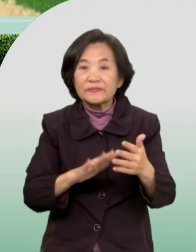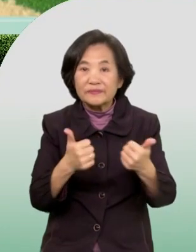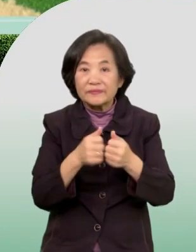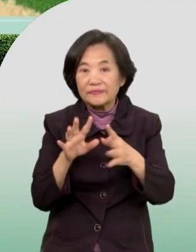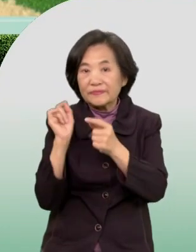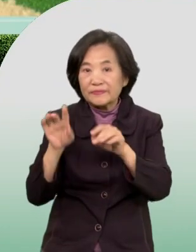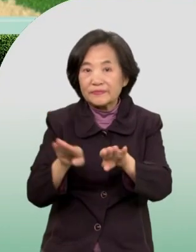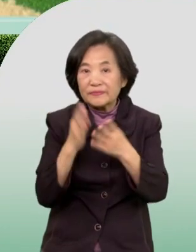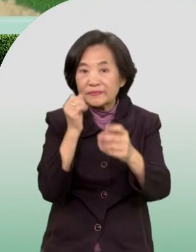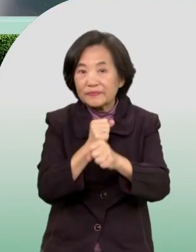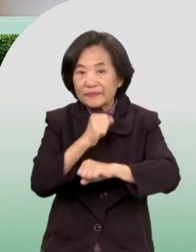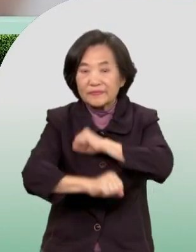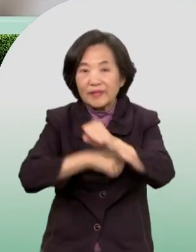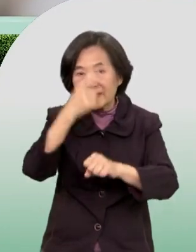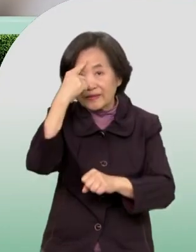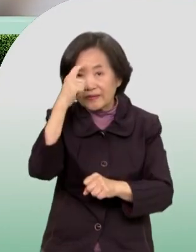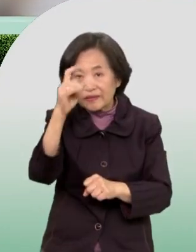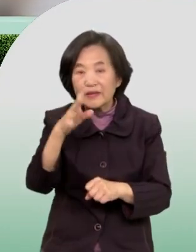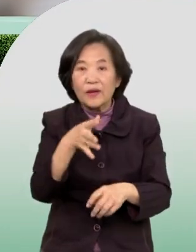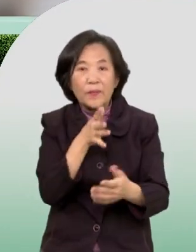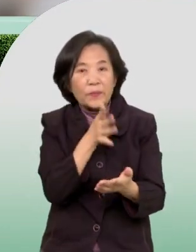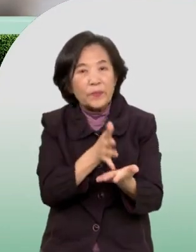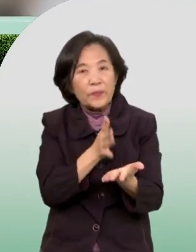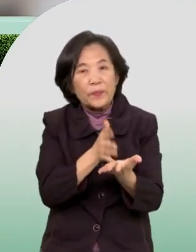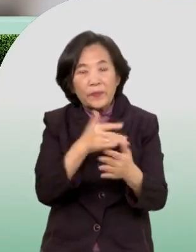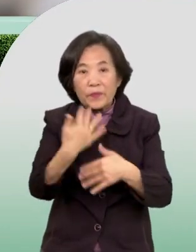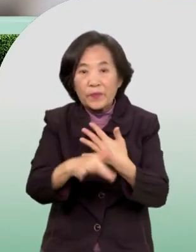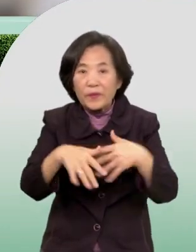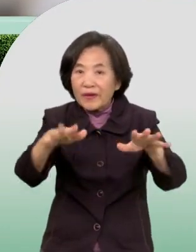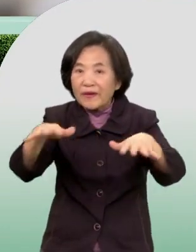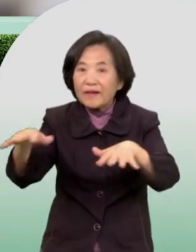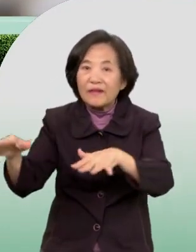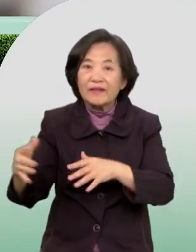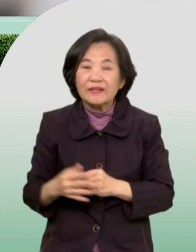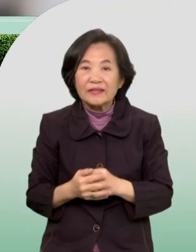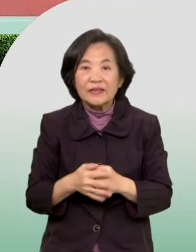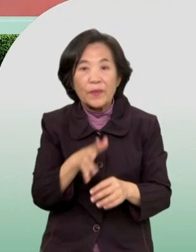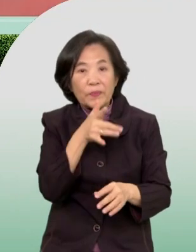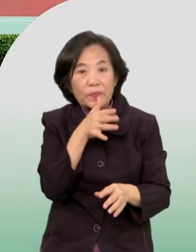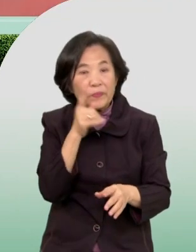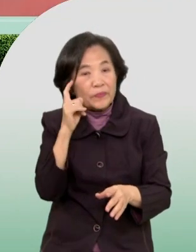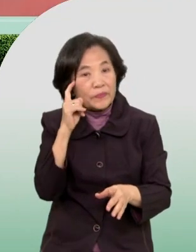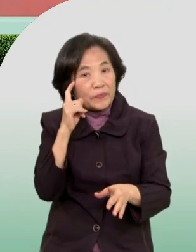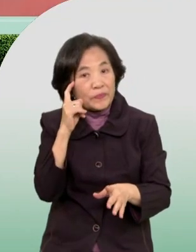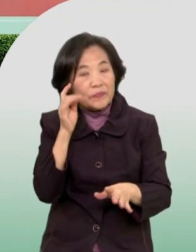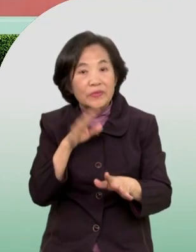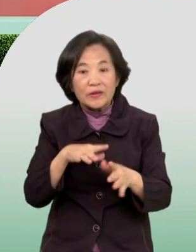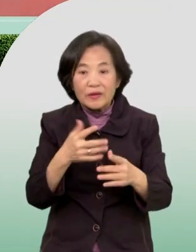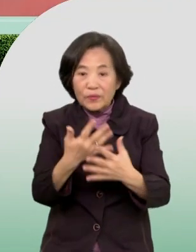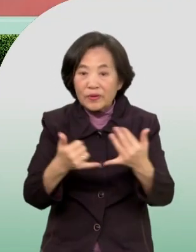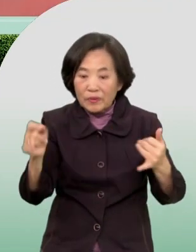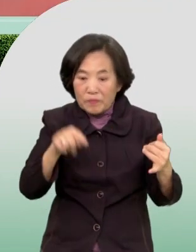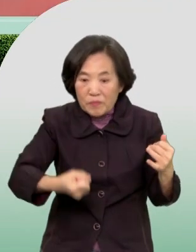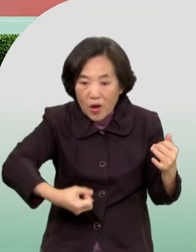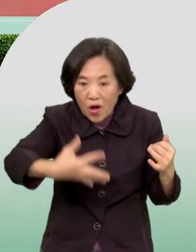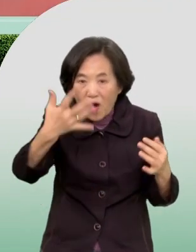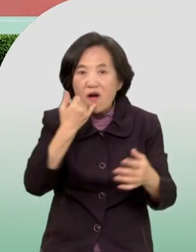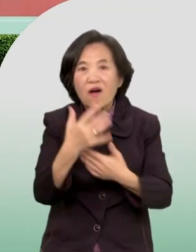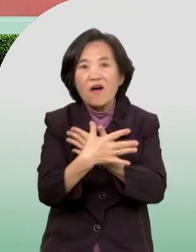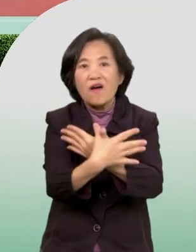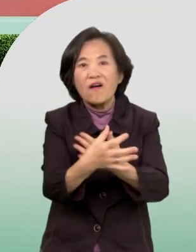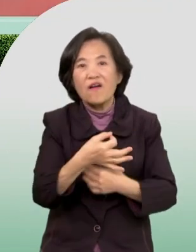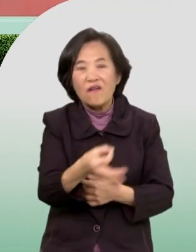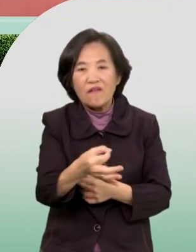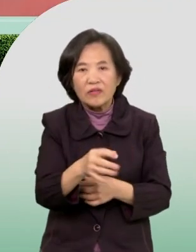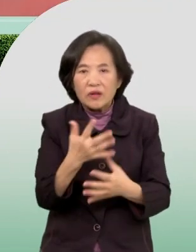好威夫亚波哥潘盖十四日共和相片正式发图，共和相片传到庙路后来拿奖金。不过